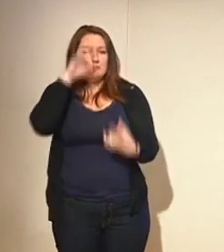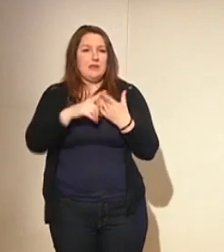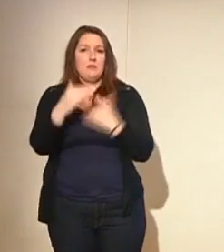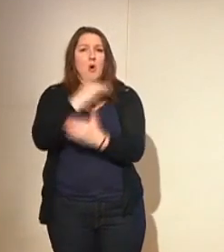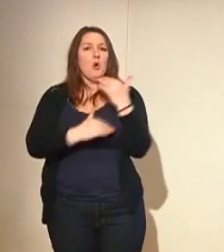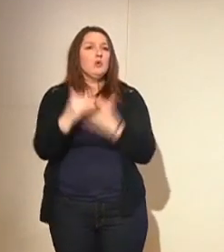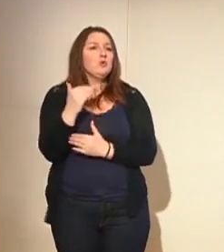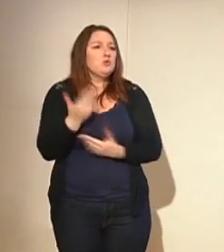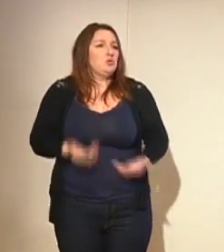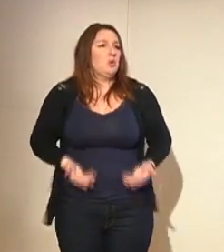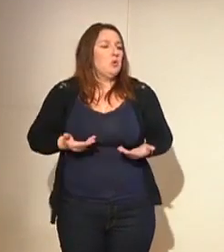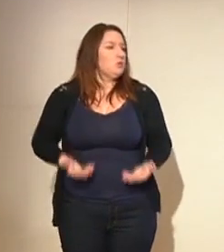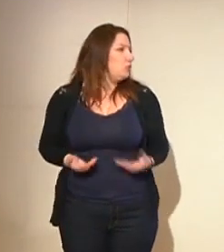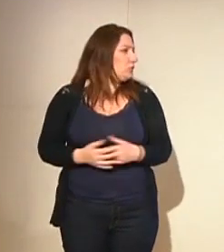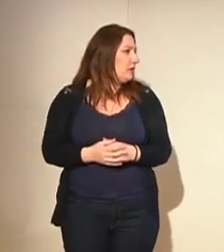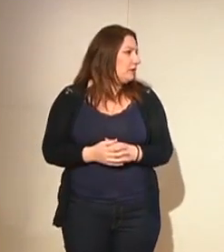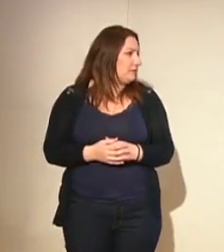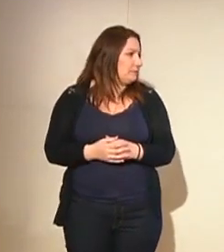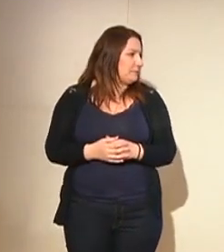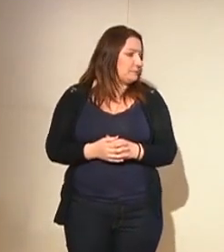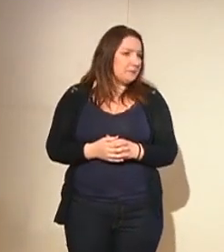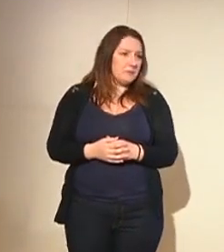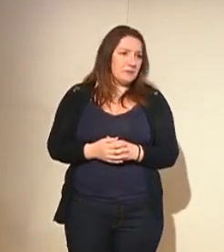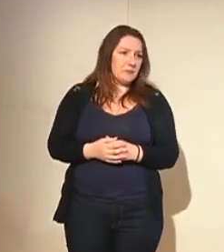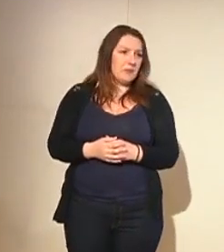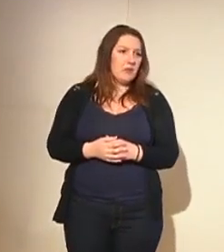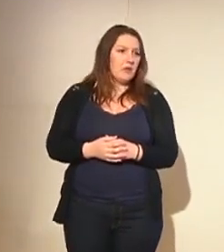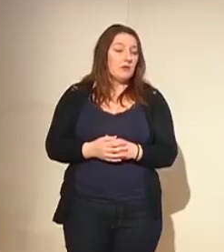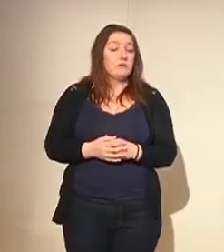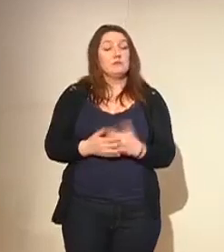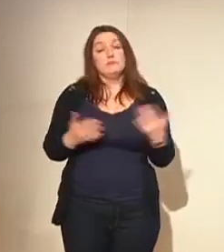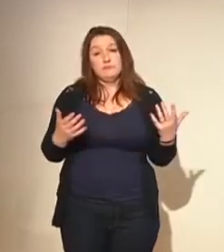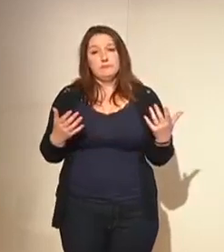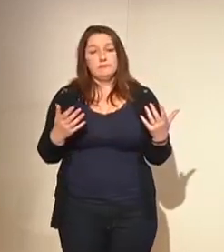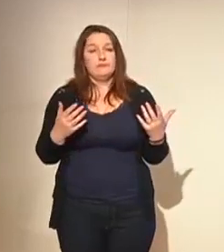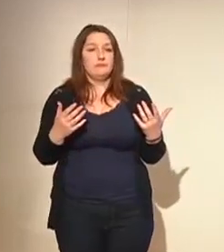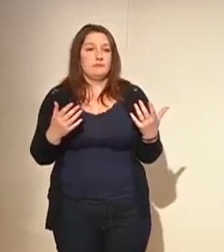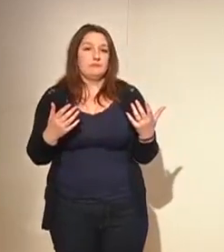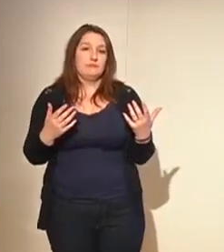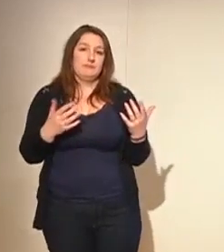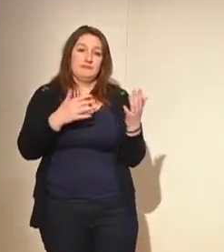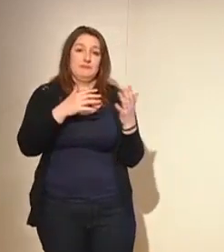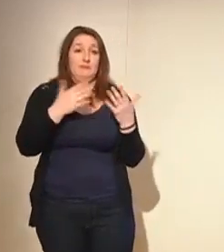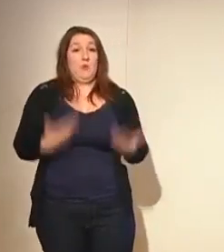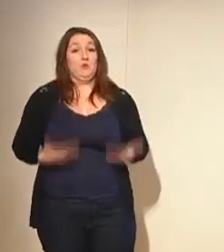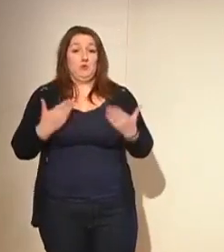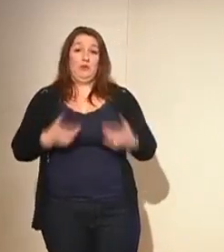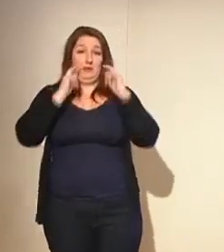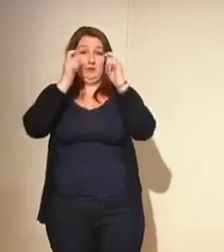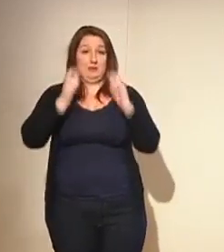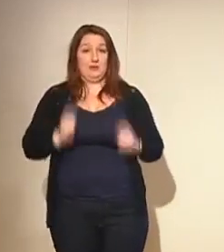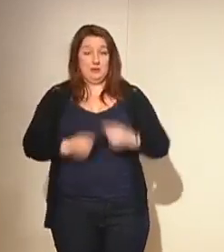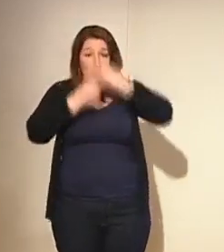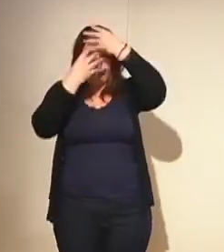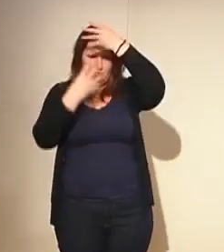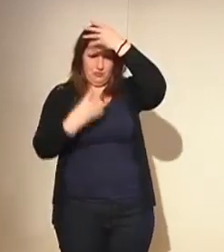jour de ce conseil municipal que notamment vu le nombre de désignation que nous avons à faire dans les